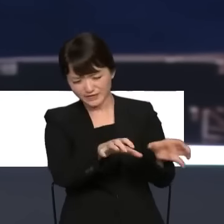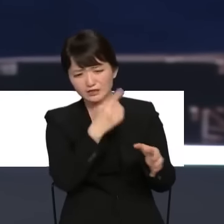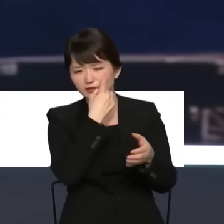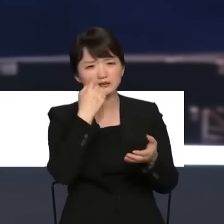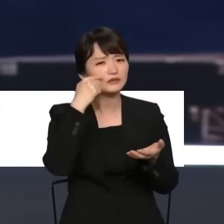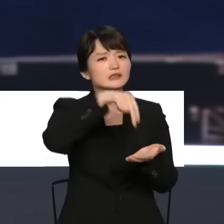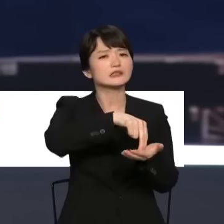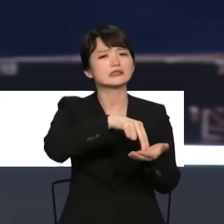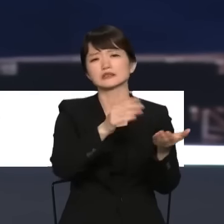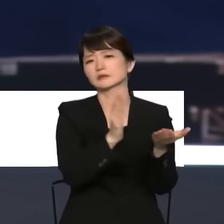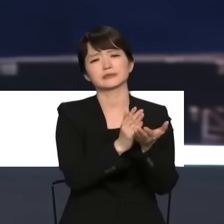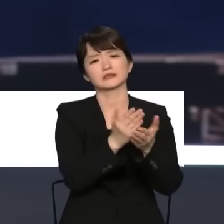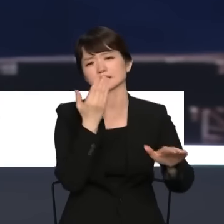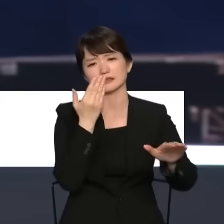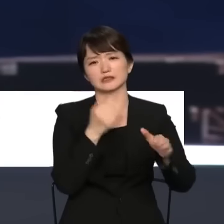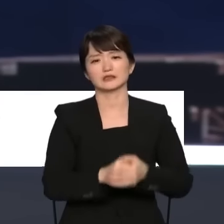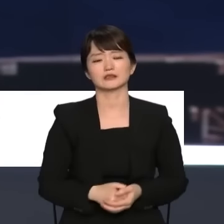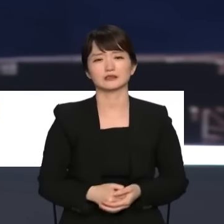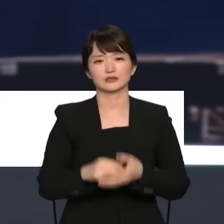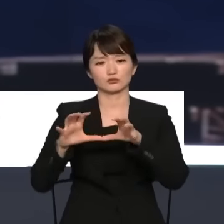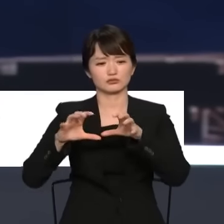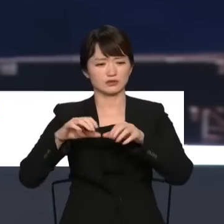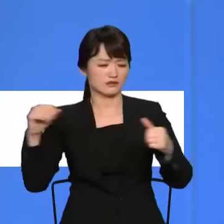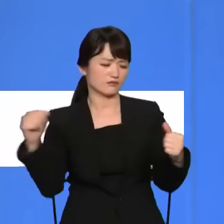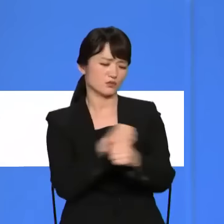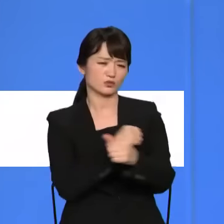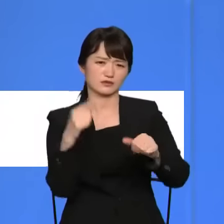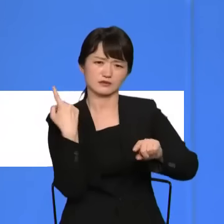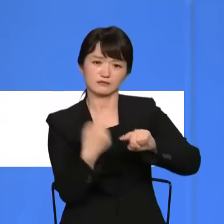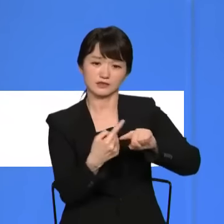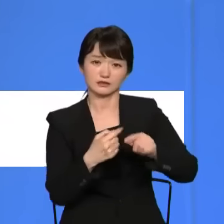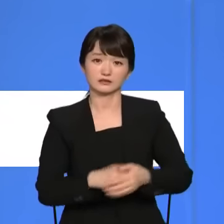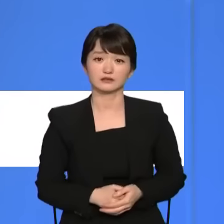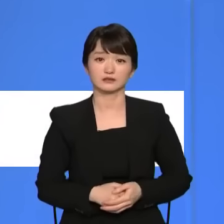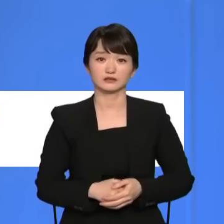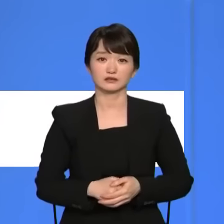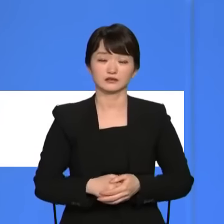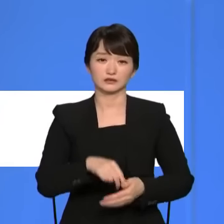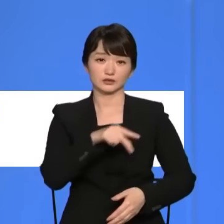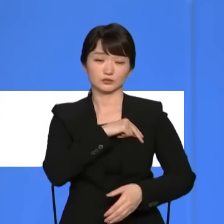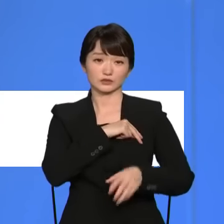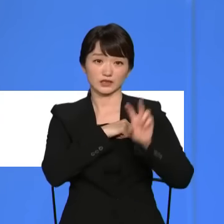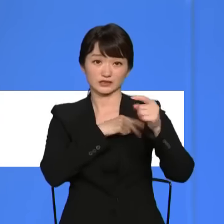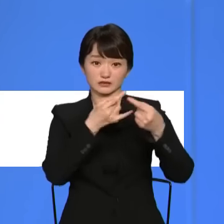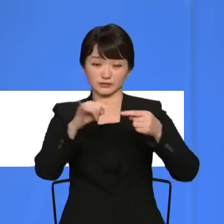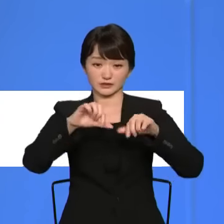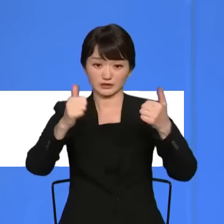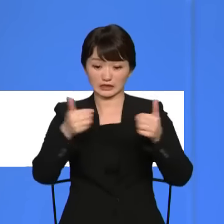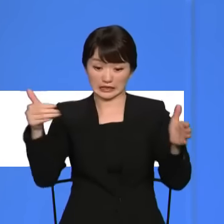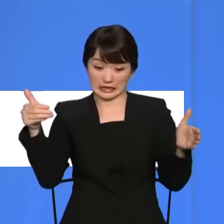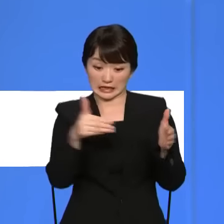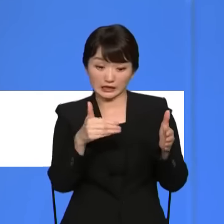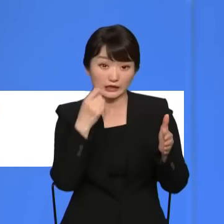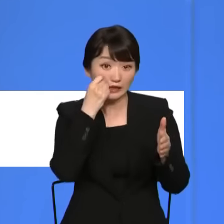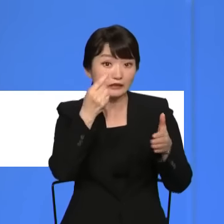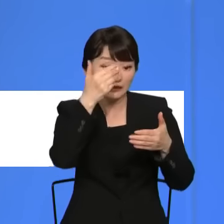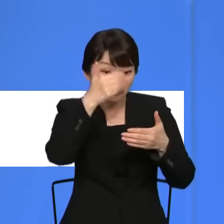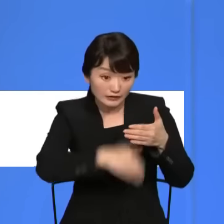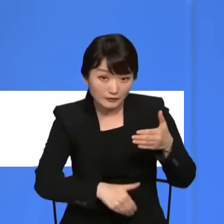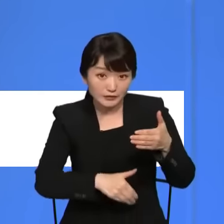자체가 모순된 행위이며 국가 폭력입니다 아직 임기 만료까지 한 달이라는 골든 타임이 남아 있는